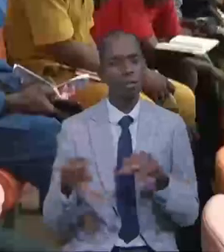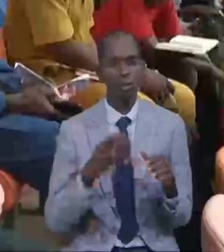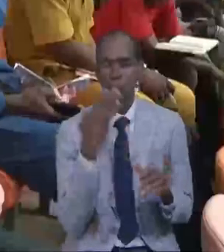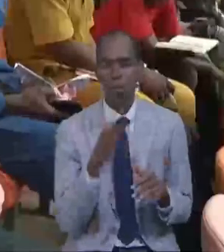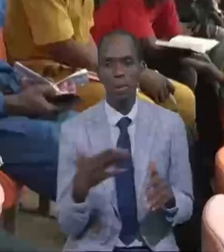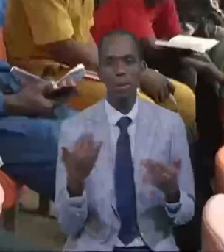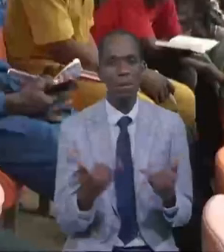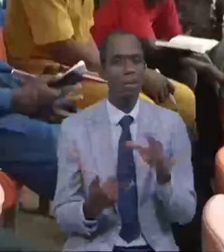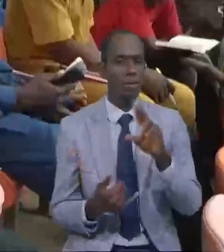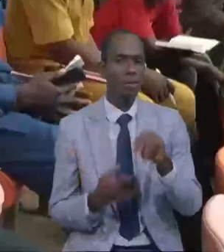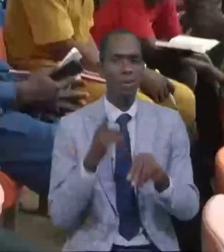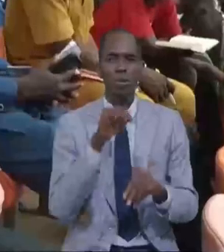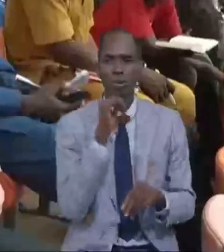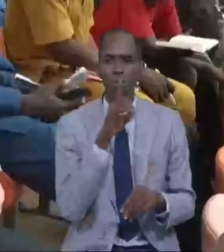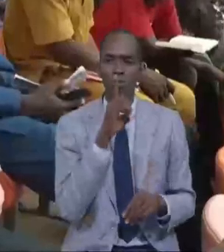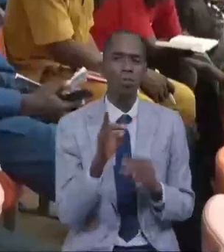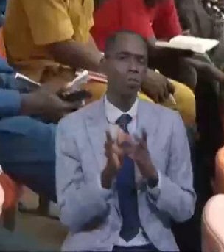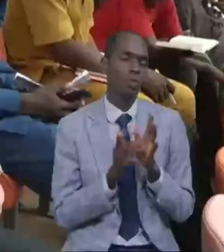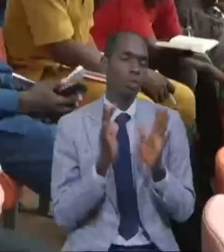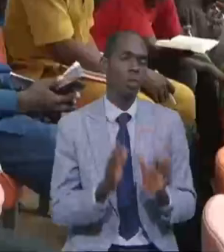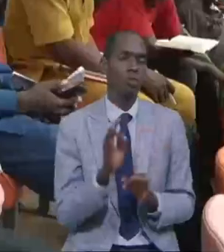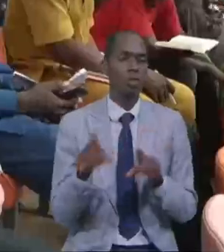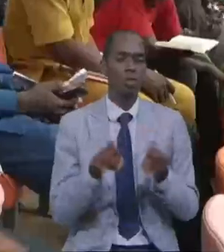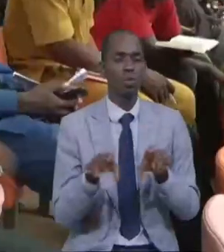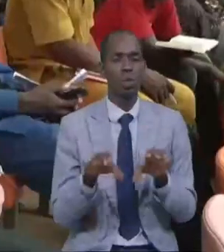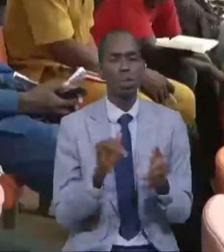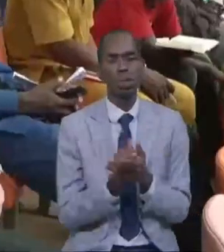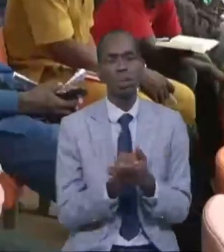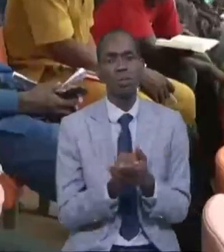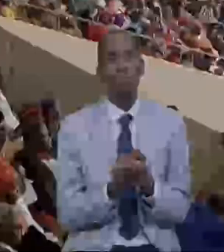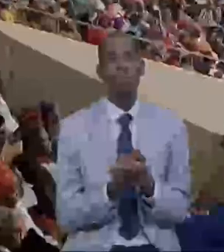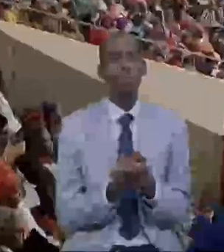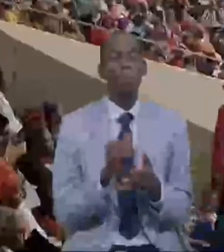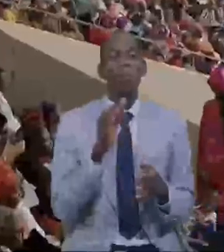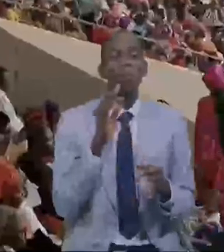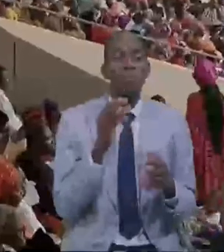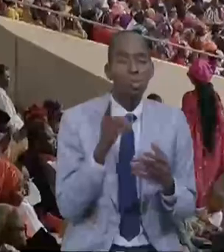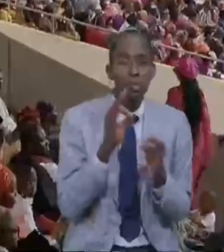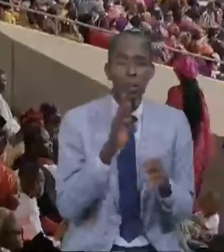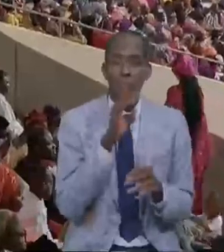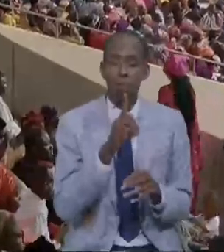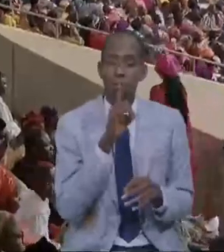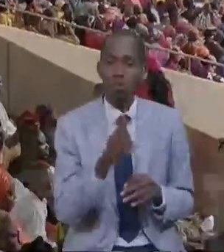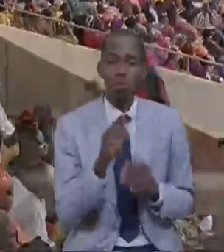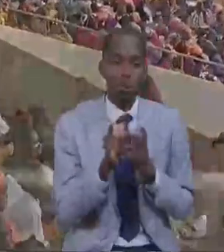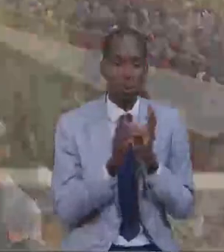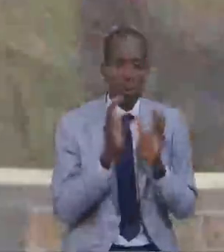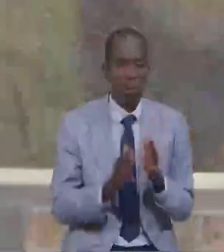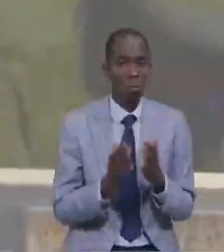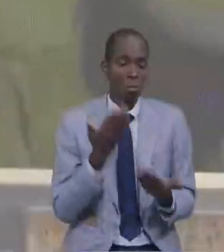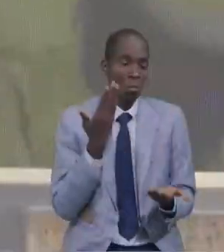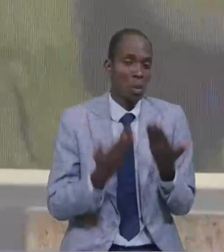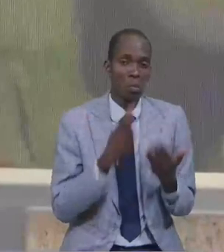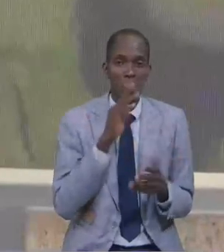sachent ou pas, s'ils voient ou pas, la sanctification fait une œuvre de grâce dans